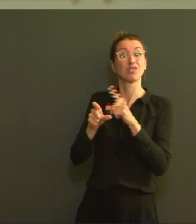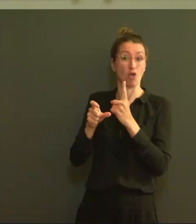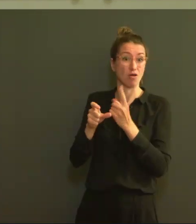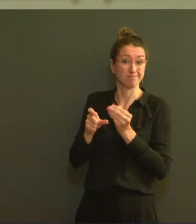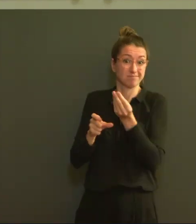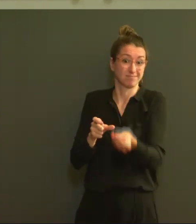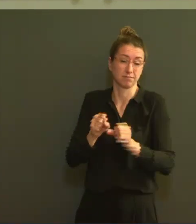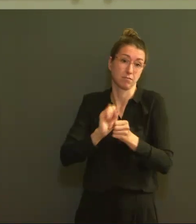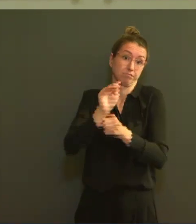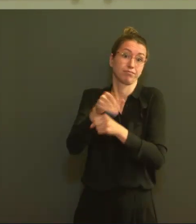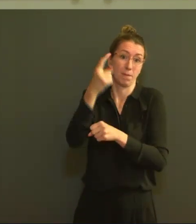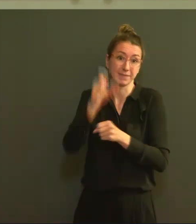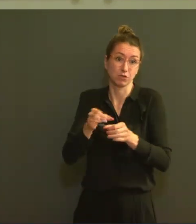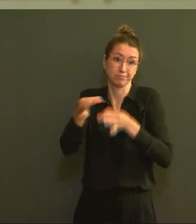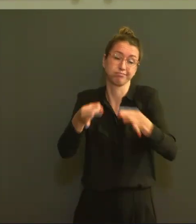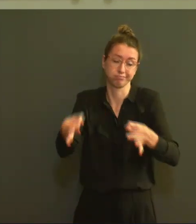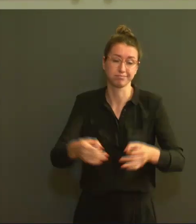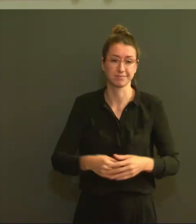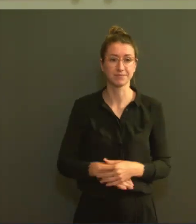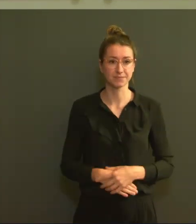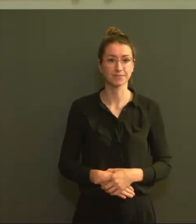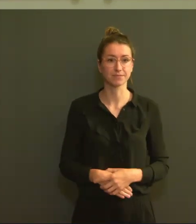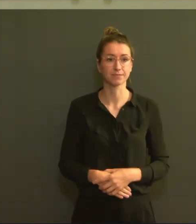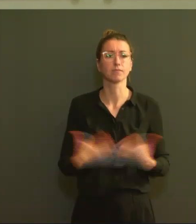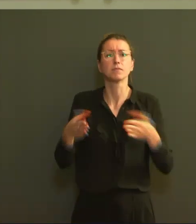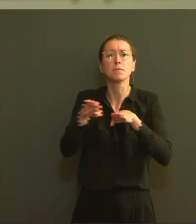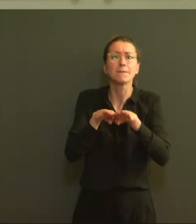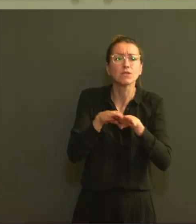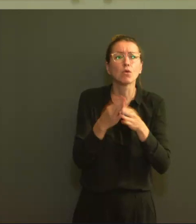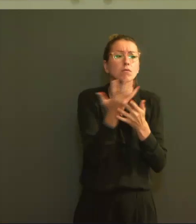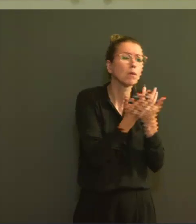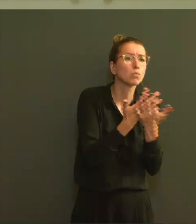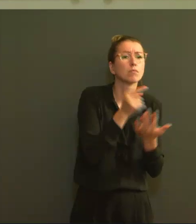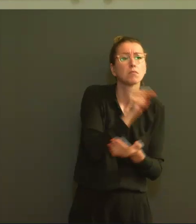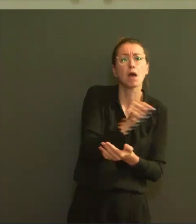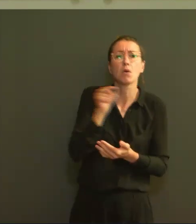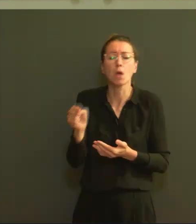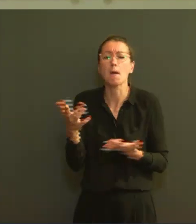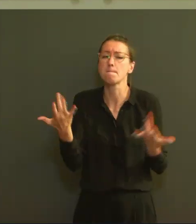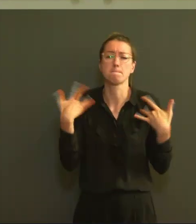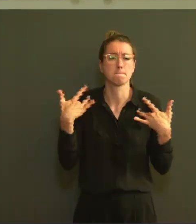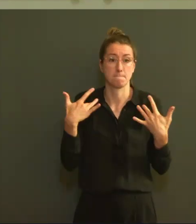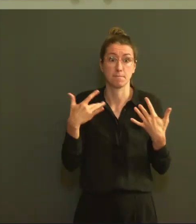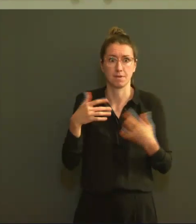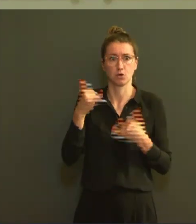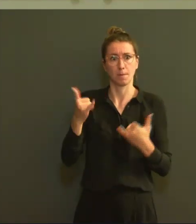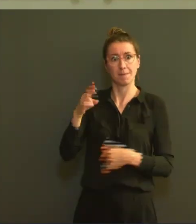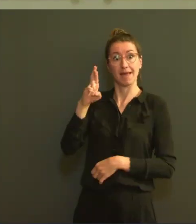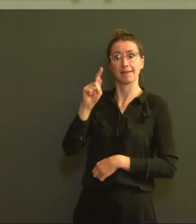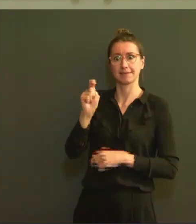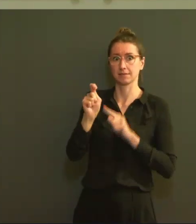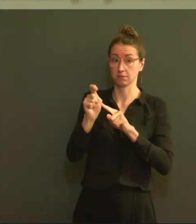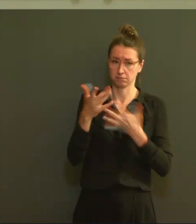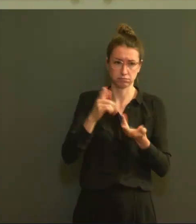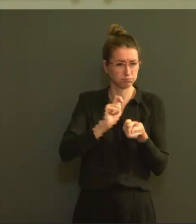Alors, quelle que soit sa méthode de calcul, ce taux de reproduction RT peut varier, parce que ce n'est pas un taux qui a été mesuré, mais c'est